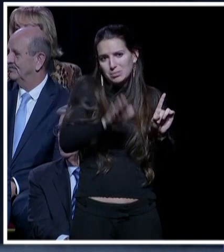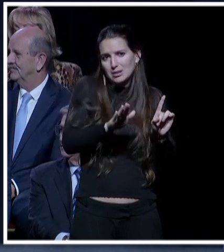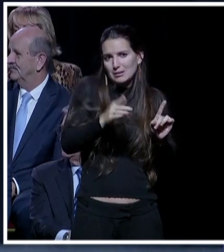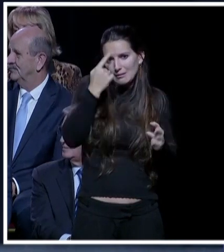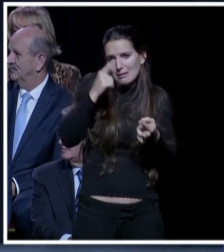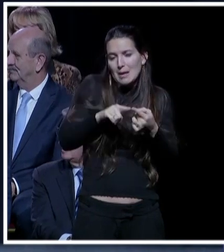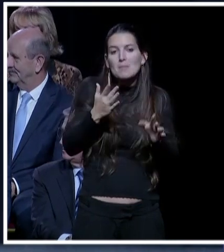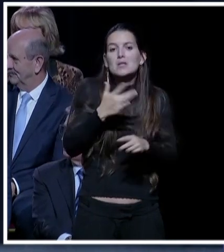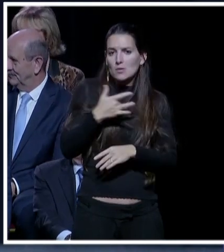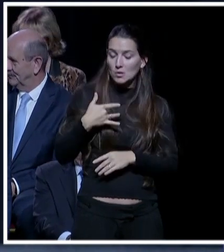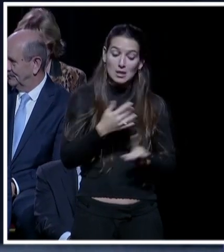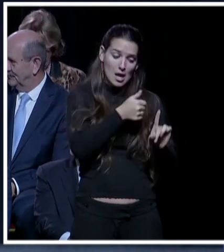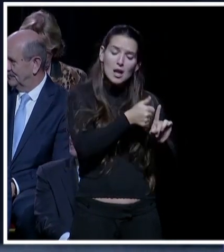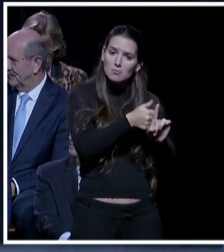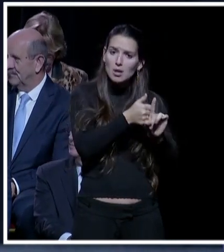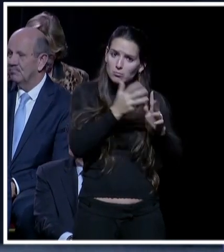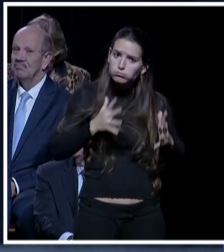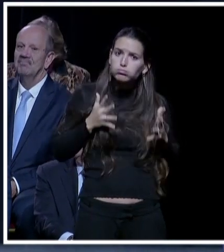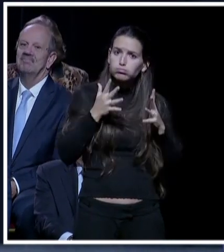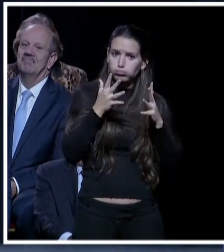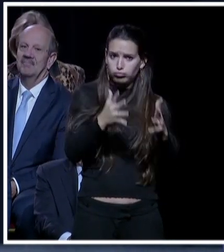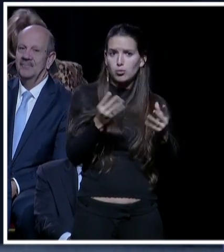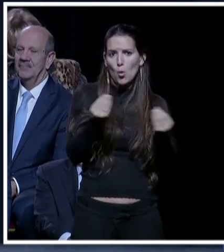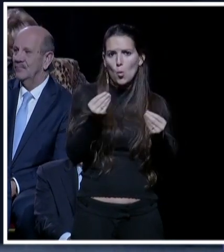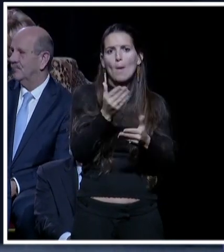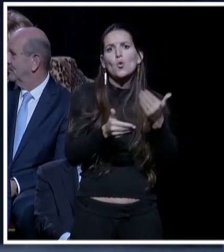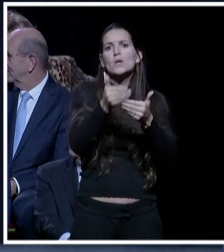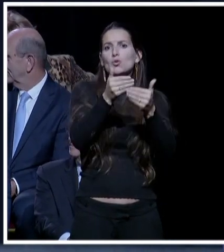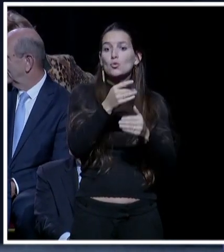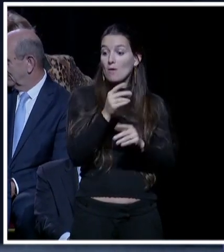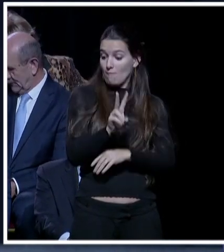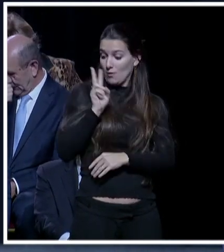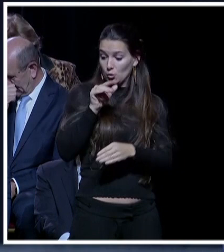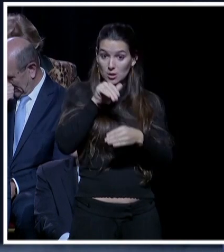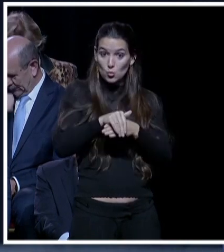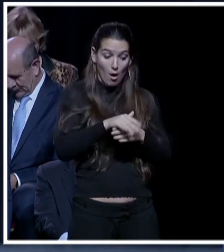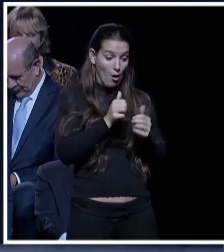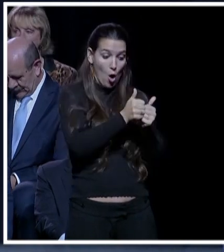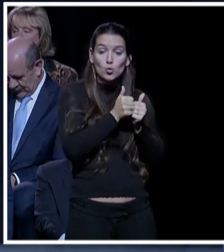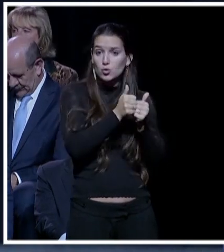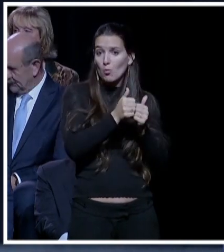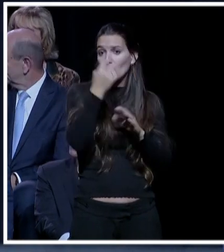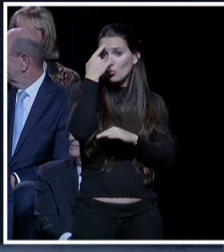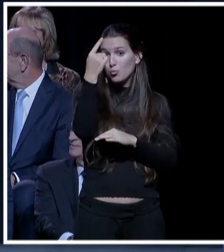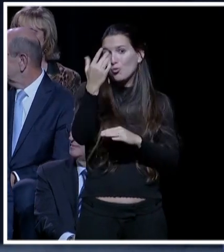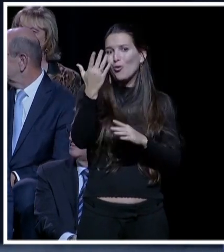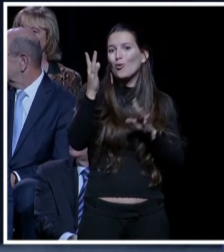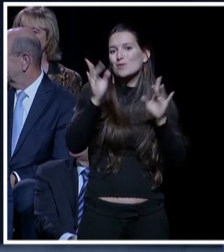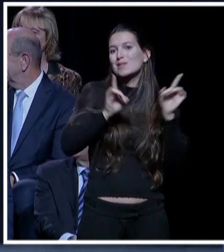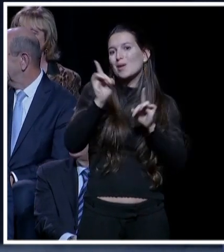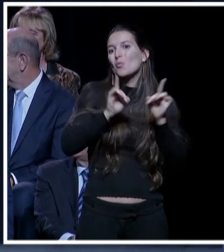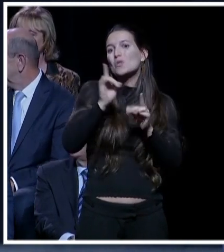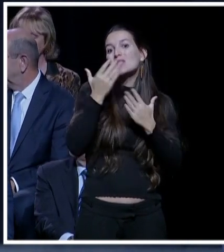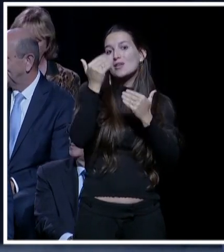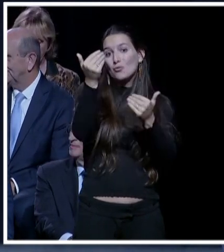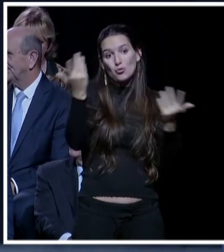est une élue impliquée à Moinsartou. Nous étions vendredi soir ensemble pour la cérémonie des vœux. Eh bien, je suis très heureuse, chère Annie, de